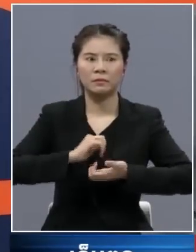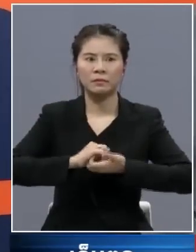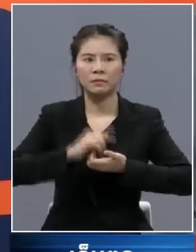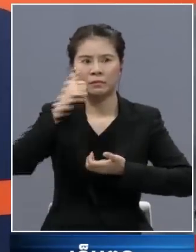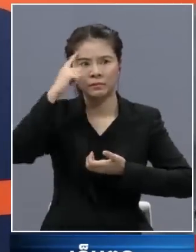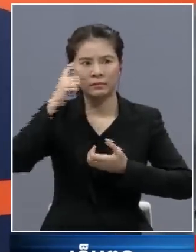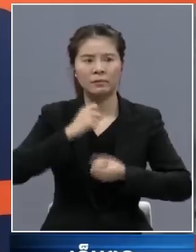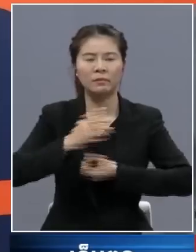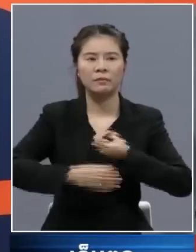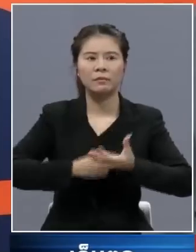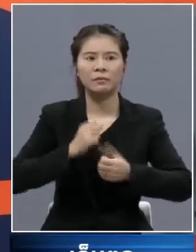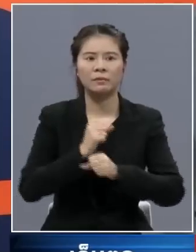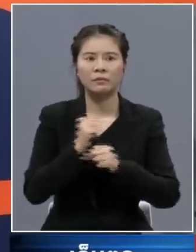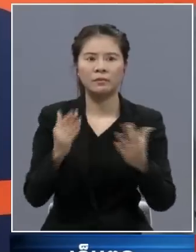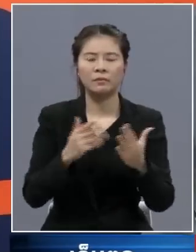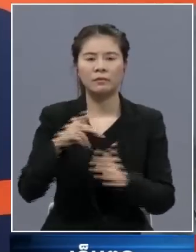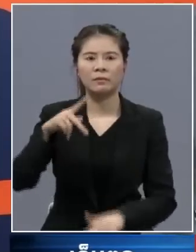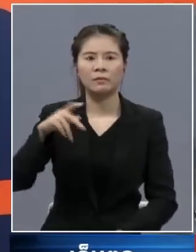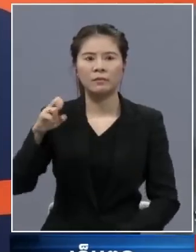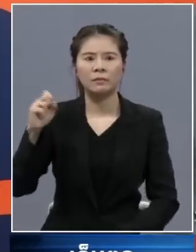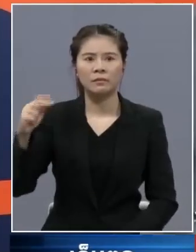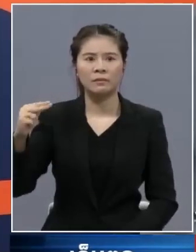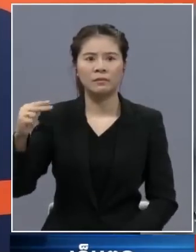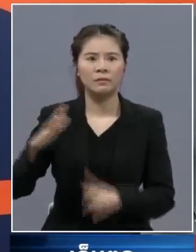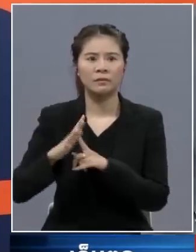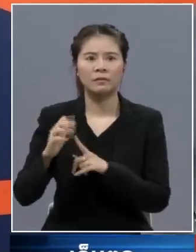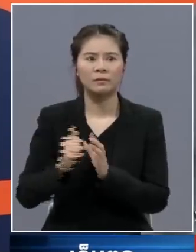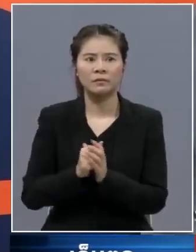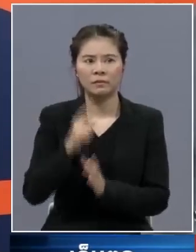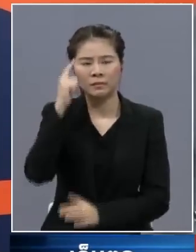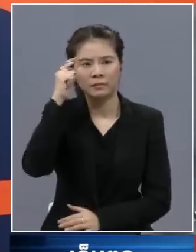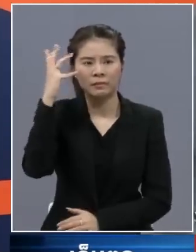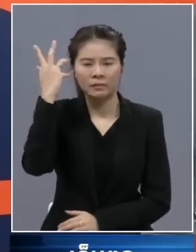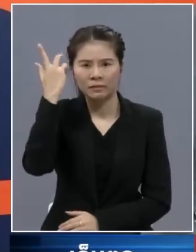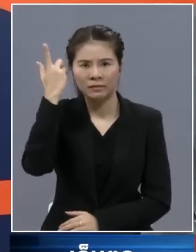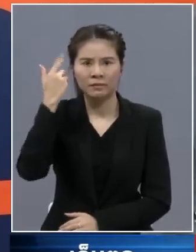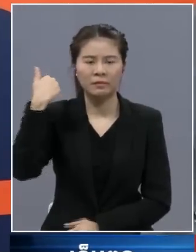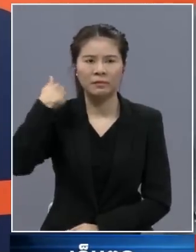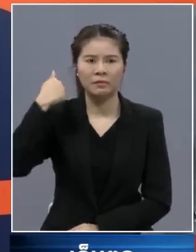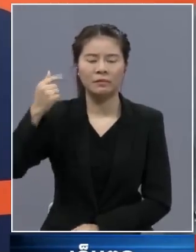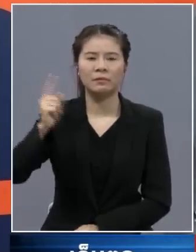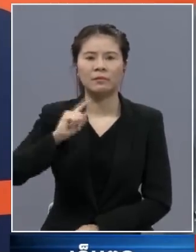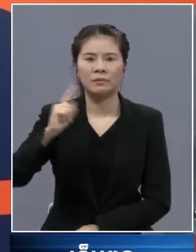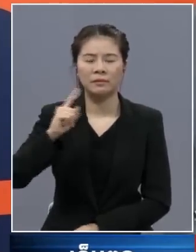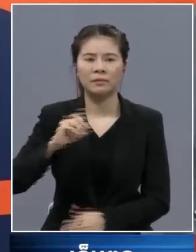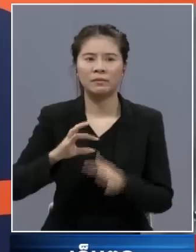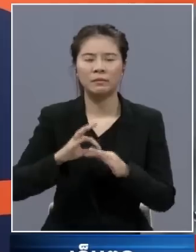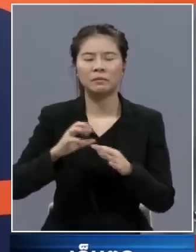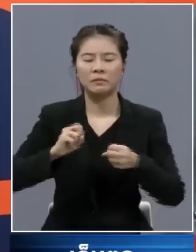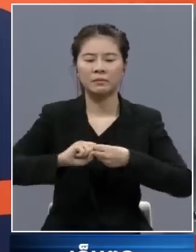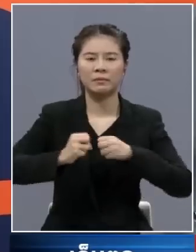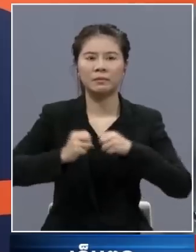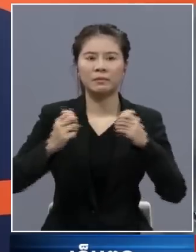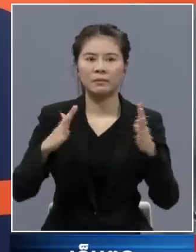ความเห็นอย่างไรเนี่ยนะครับคุณพิธาบอกว่าคงเป็นความกังวลใจของคุณปิยบุตรนะครับเข้าใจว่าความกังวลใจนั้นคิดว่าไม่น่าจะเป็นปัญหาหรือ